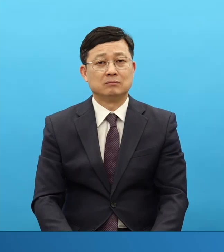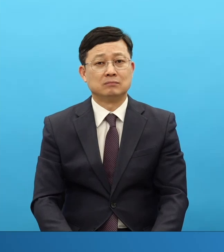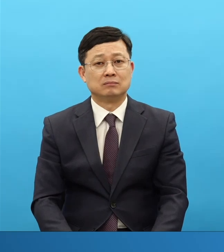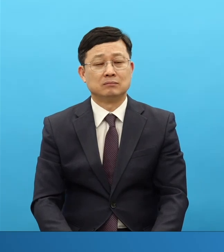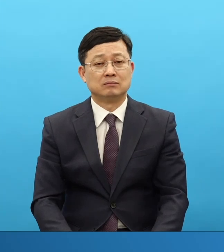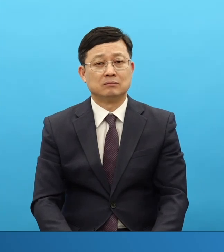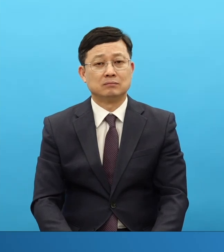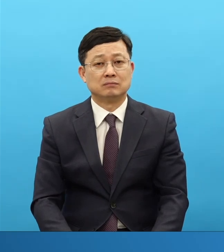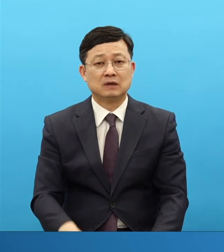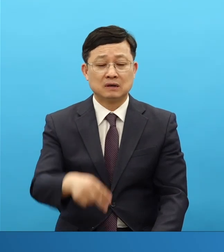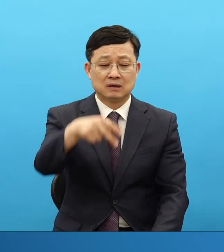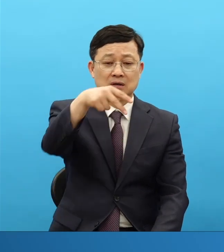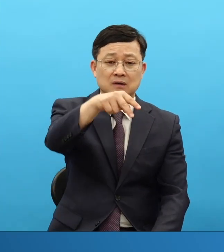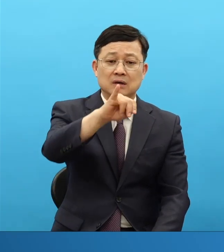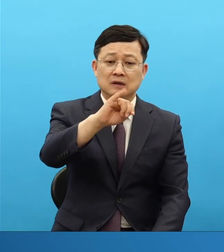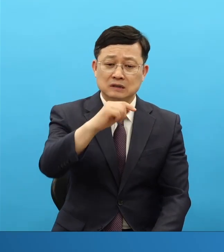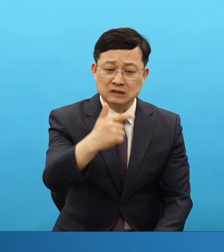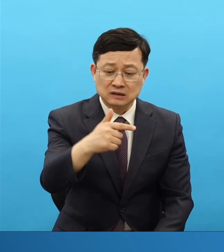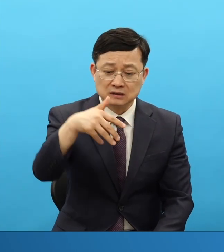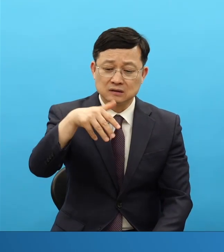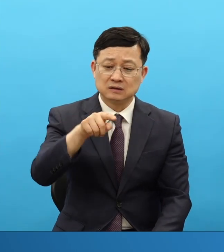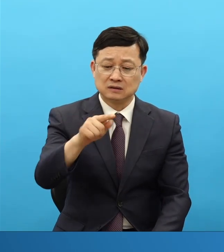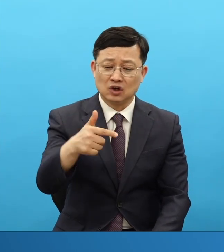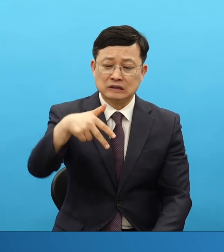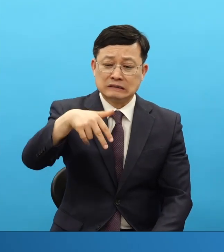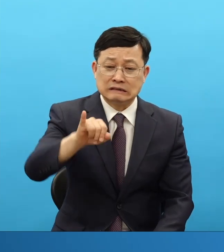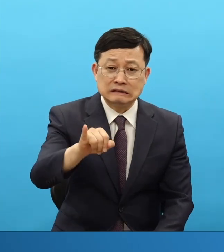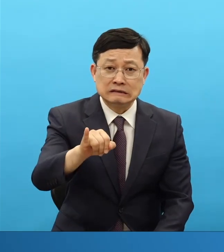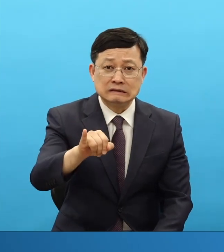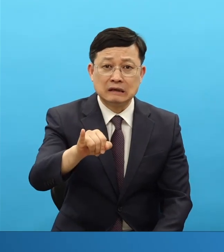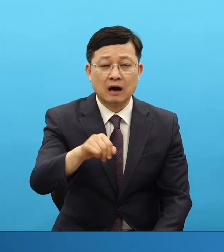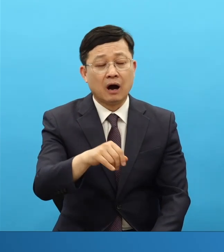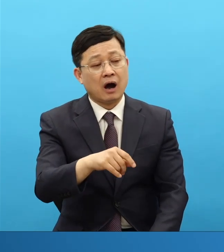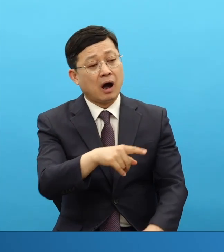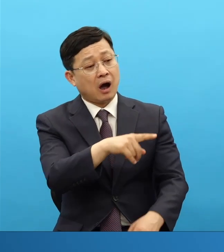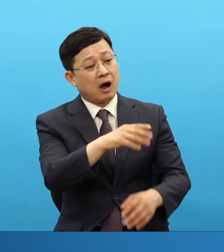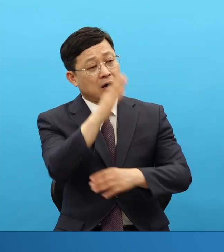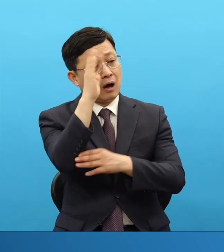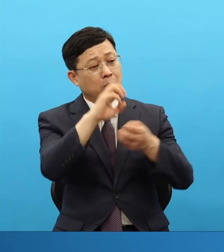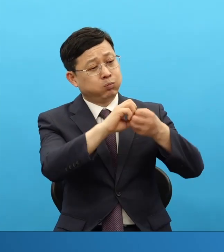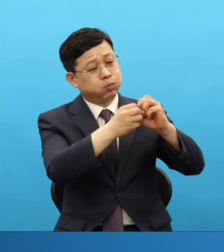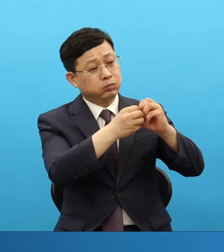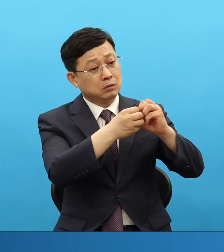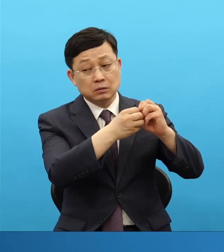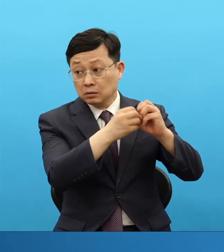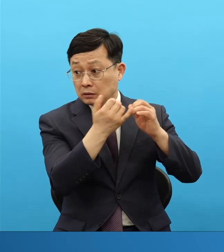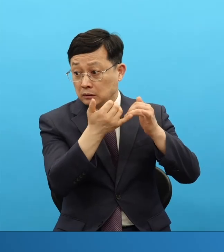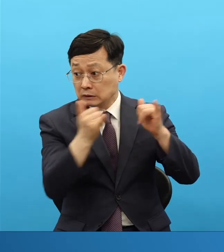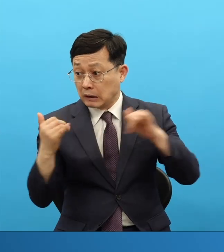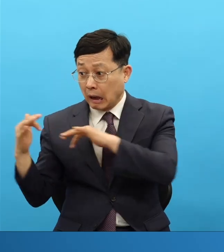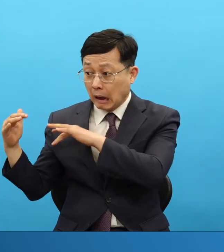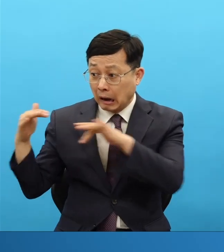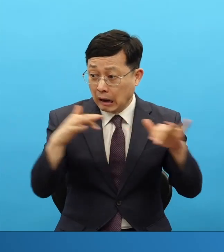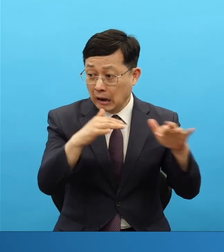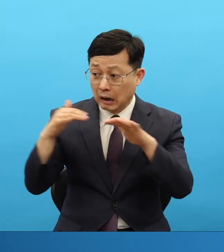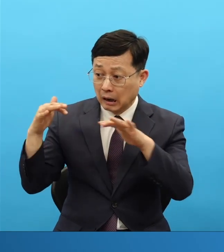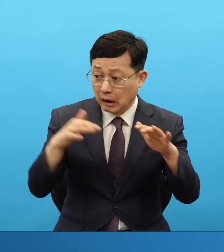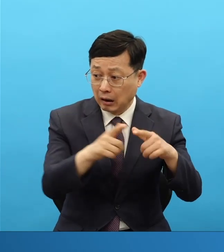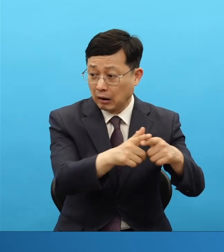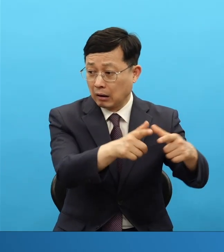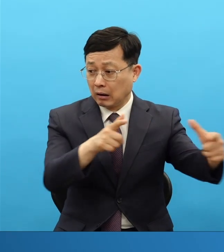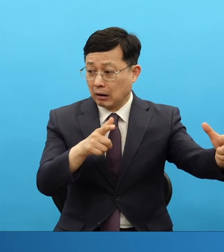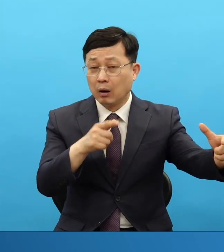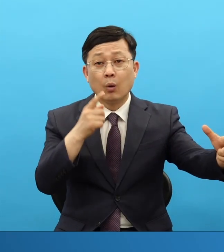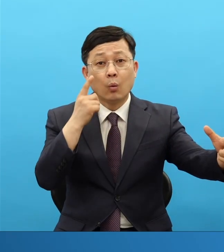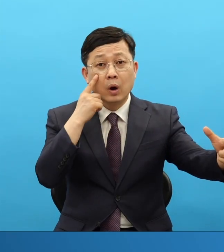말도 안 되는 신천지 사람이 갔냐? And so it's not complimenting them, but why do people go to those ridiculous Shincheonji religion? 욕이나 하고